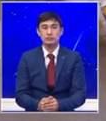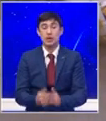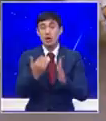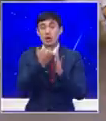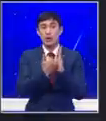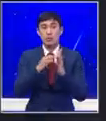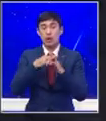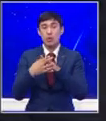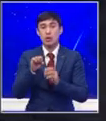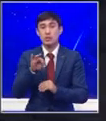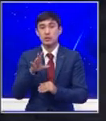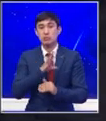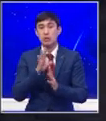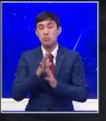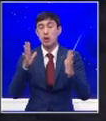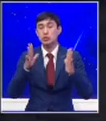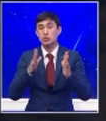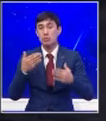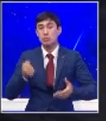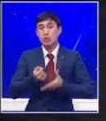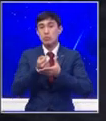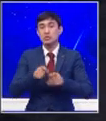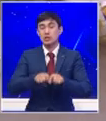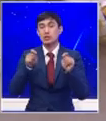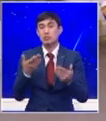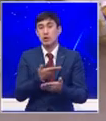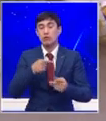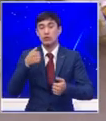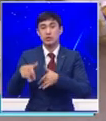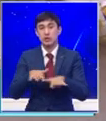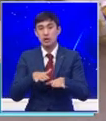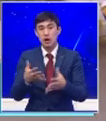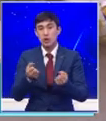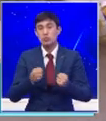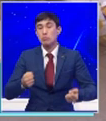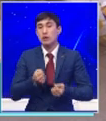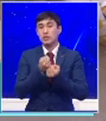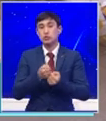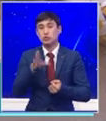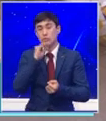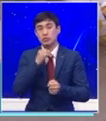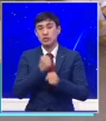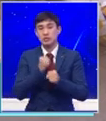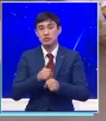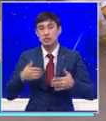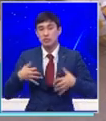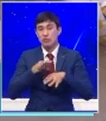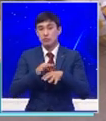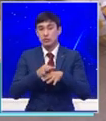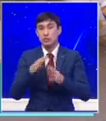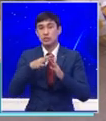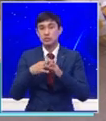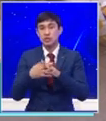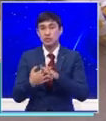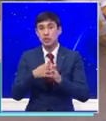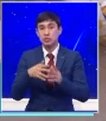Программа «Аула Манаты» стала большим подспорьем в открытии моего дела. Я получил хорошую поддержку и смог заняться животноводством. На селе другой